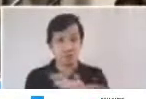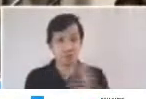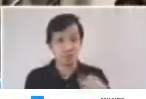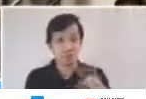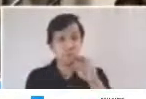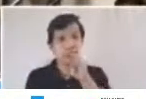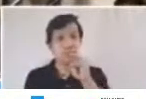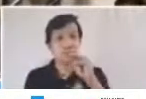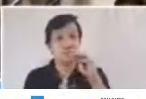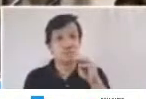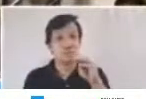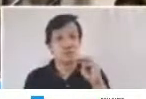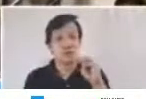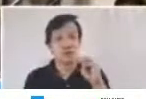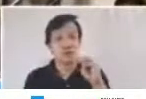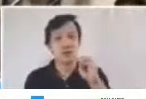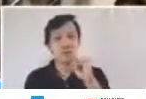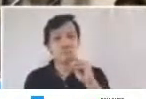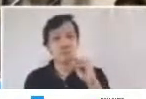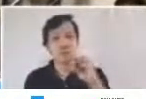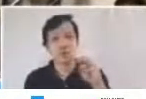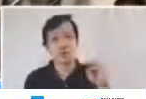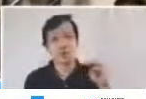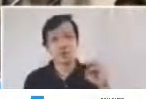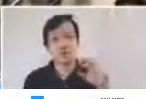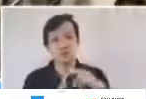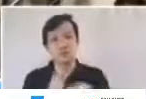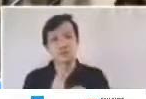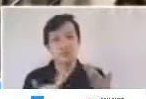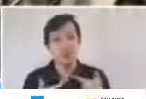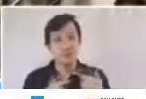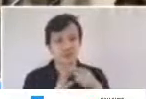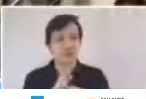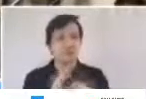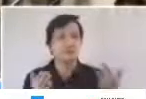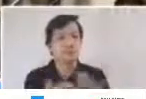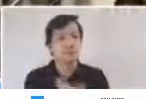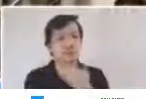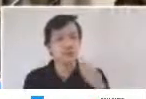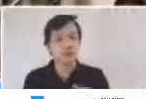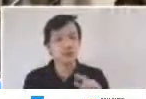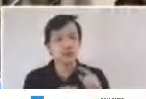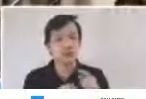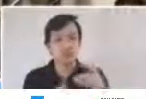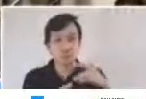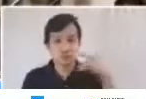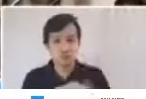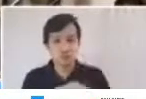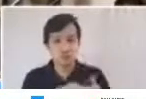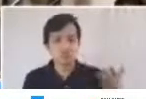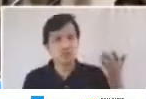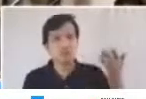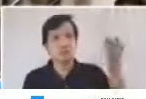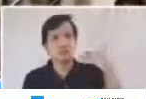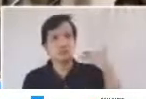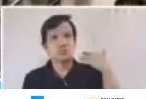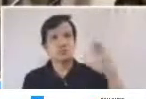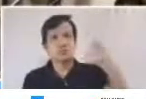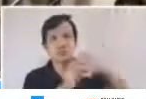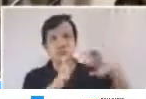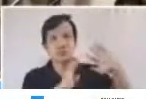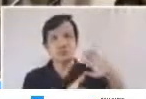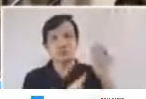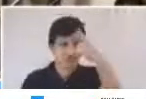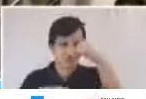mag-umpisang magbayad or umpisahan niyang siya na singilin. And then the tenant has the option of paying in